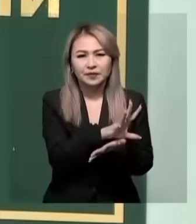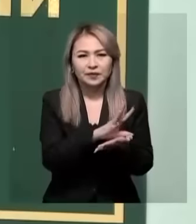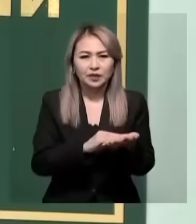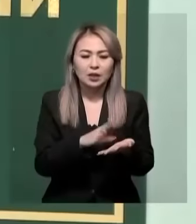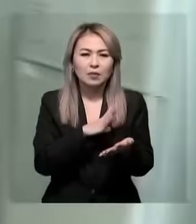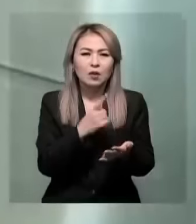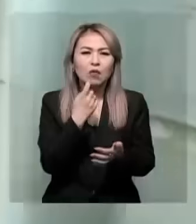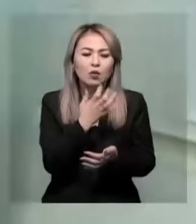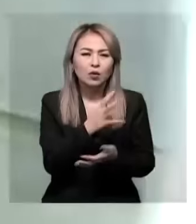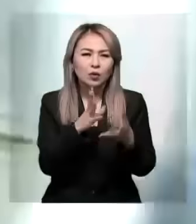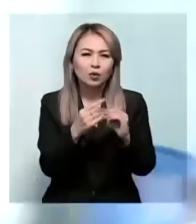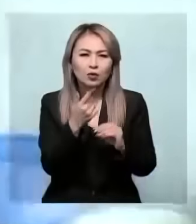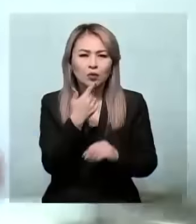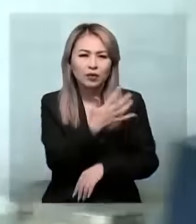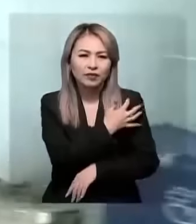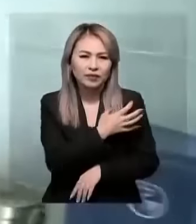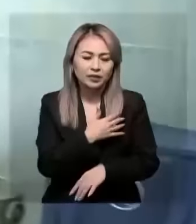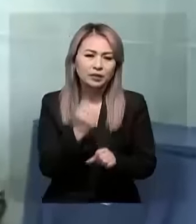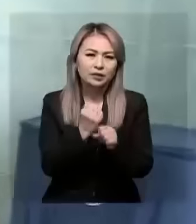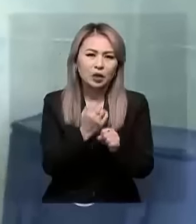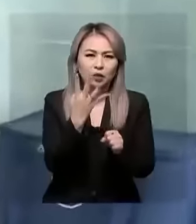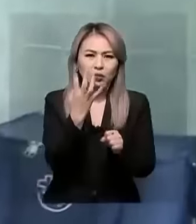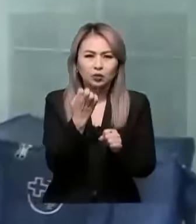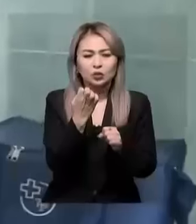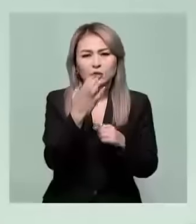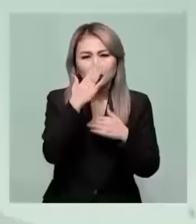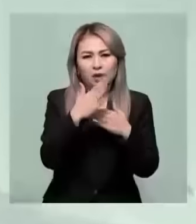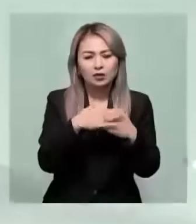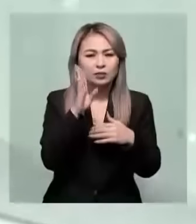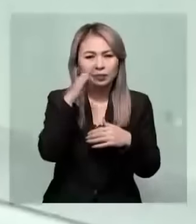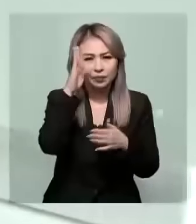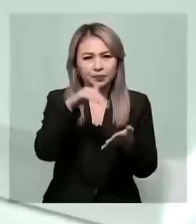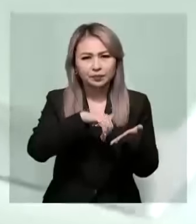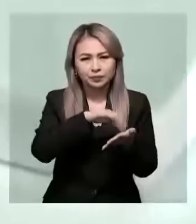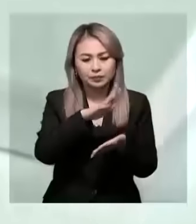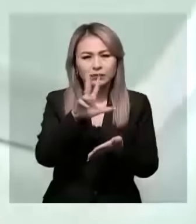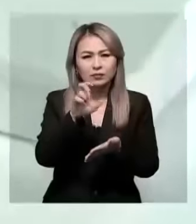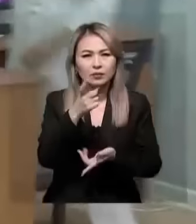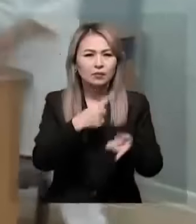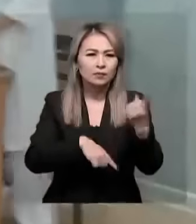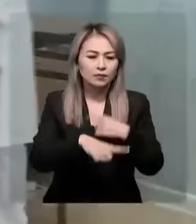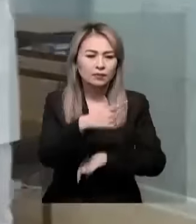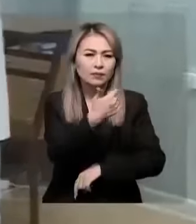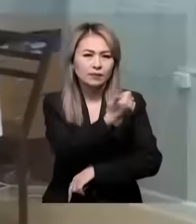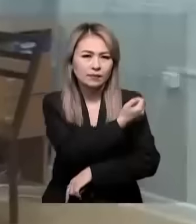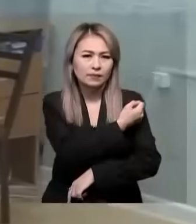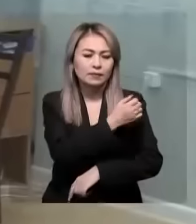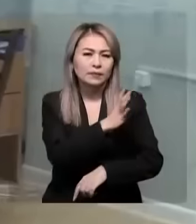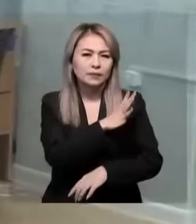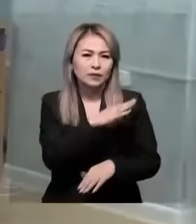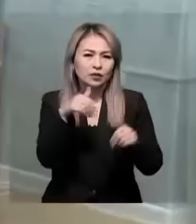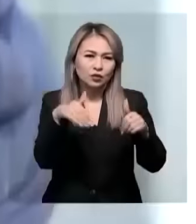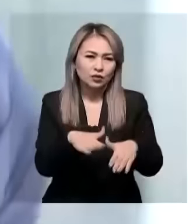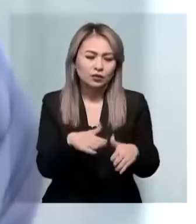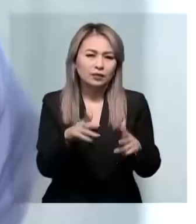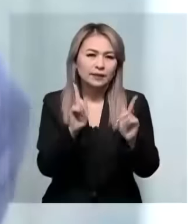қызылшаға қарсы екпе алудан 2400 атана бас тартқан, бірақ кейін 300-ге жуығы балаларына вакцина салдыртуға